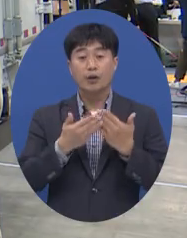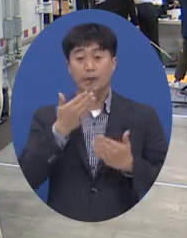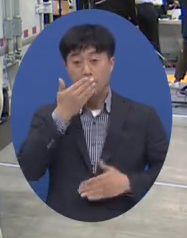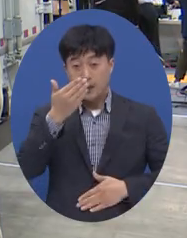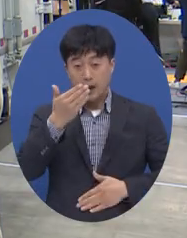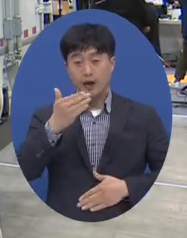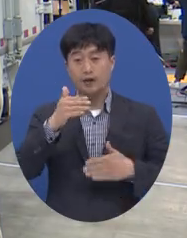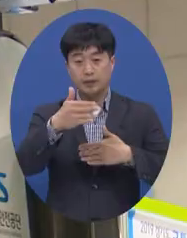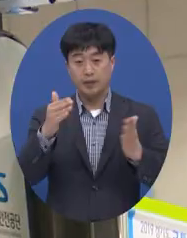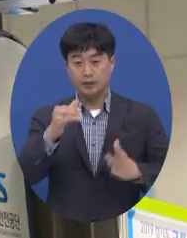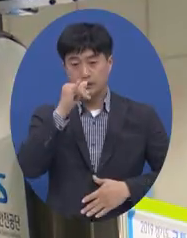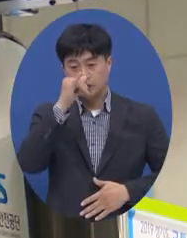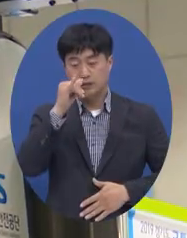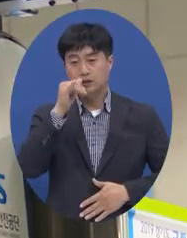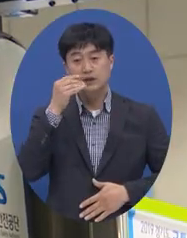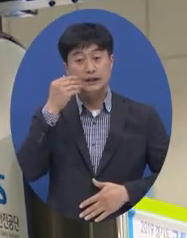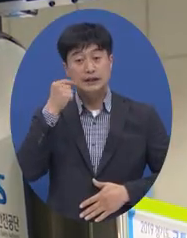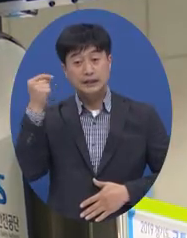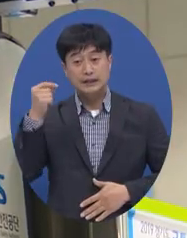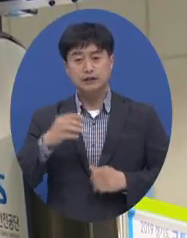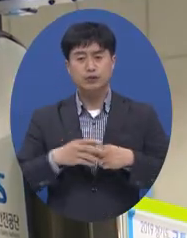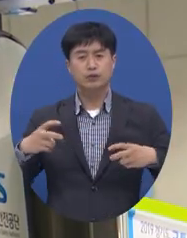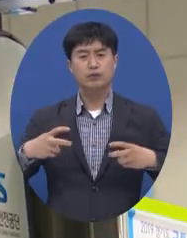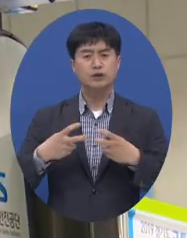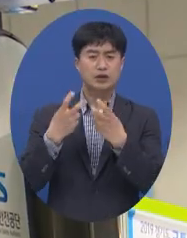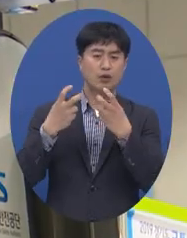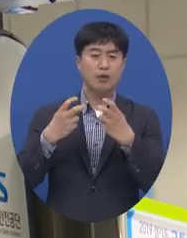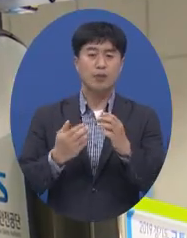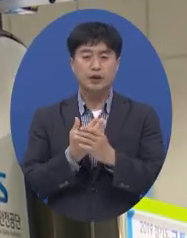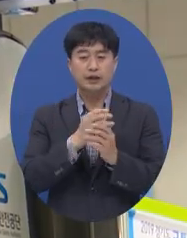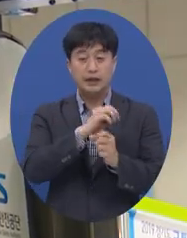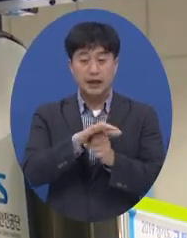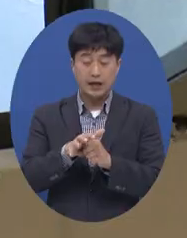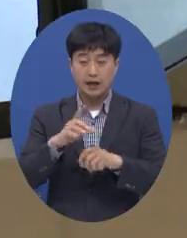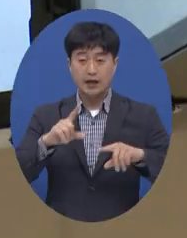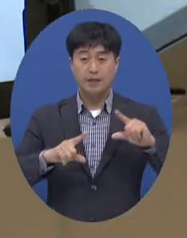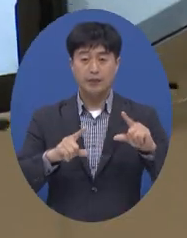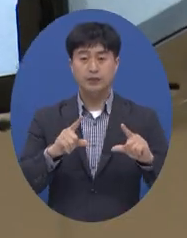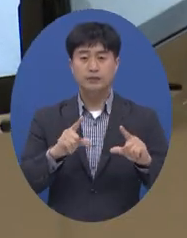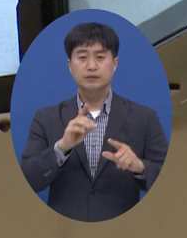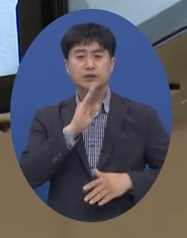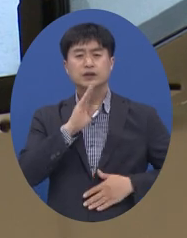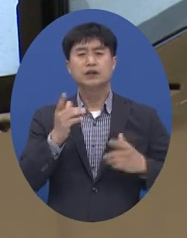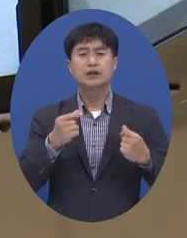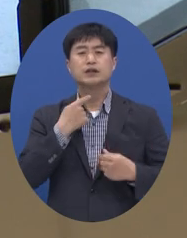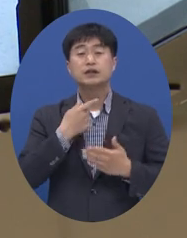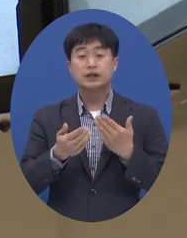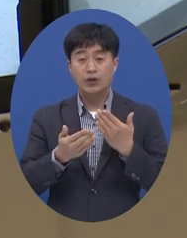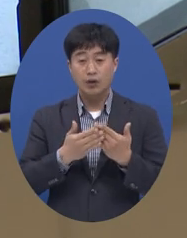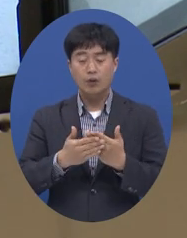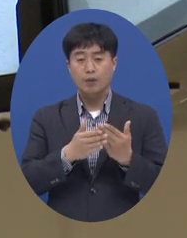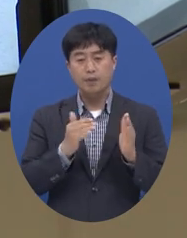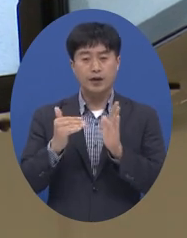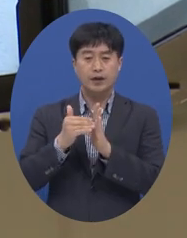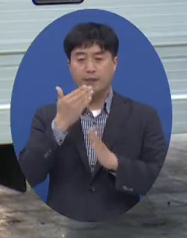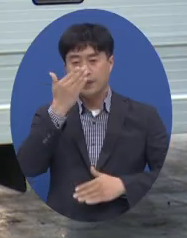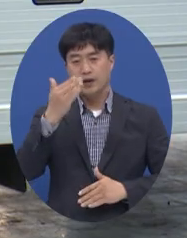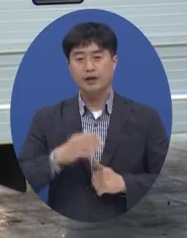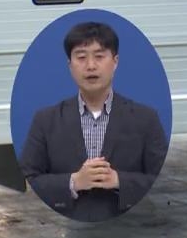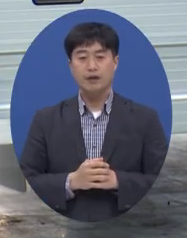부스도 인기입니다. 교통사고가 발생할 수 있는 다양한 상황을 실감나게 체험하고 대비할 수